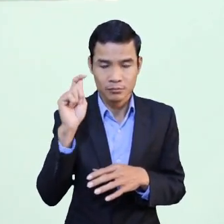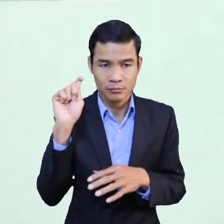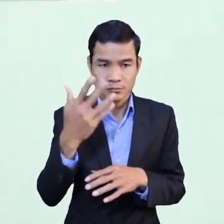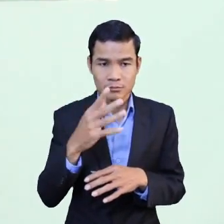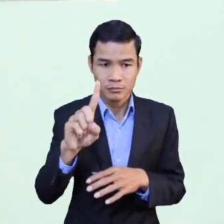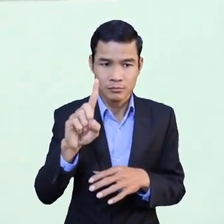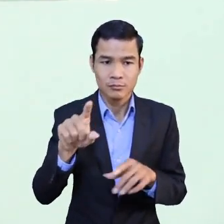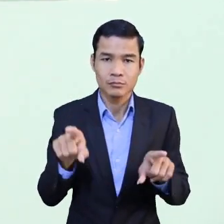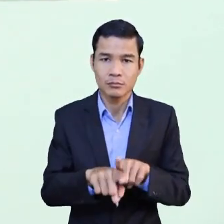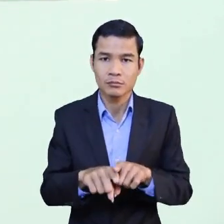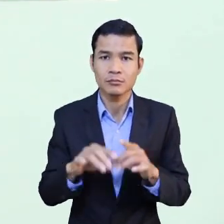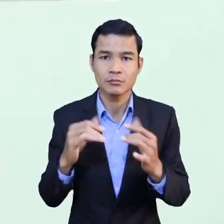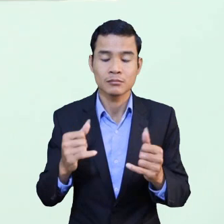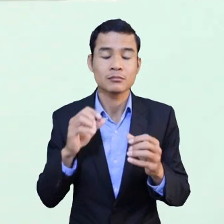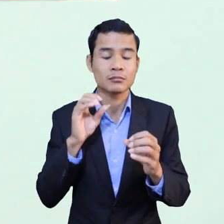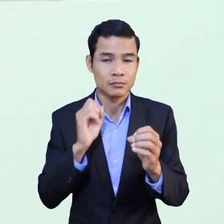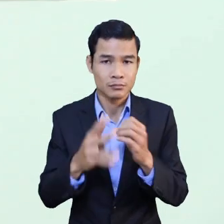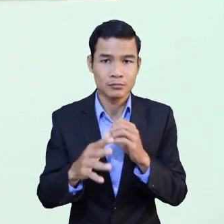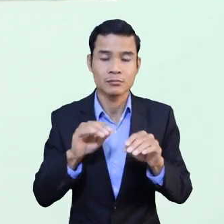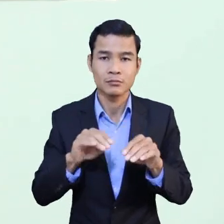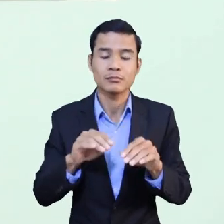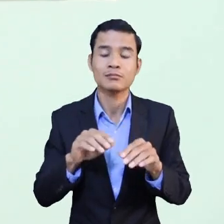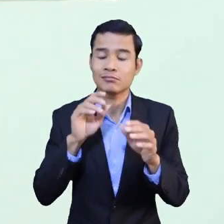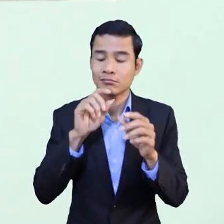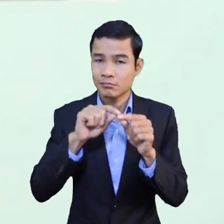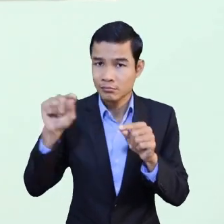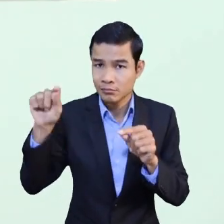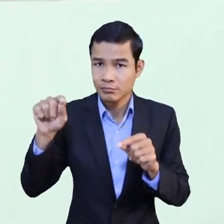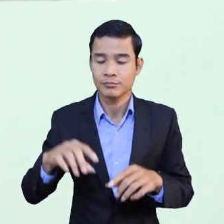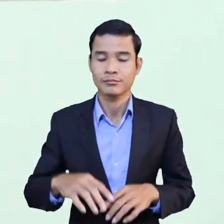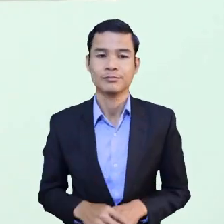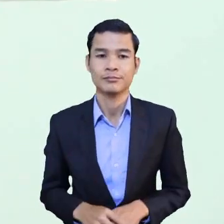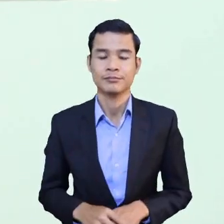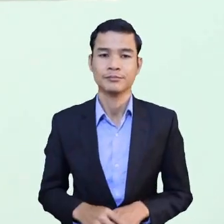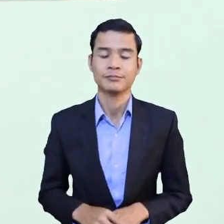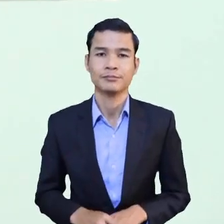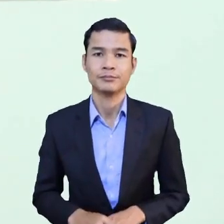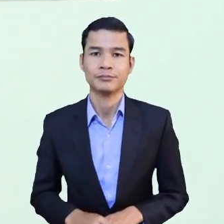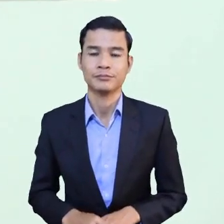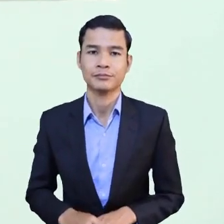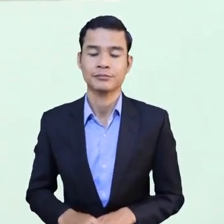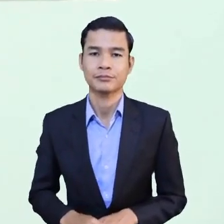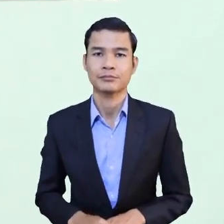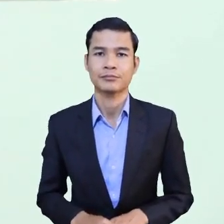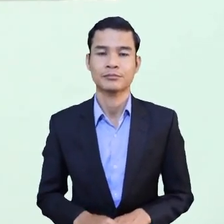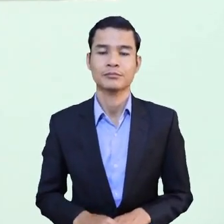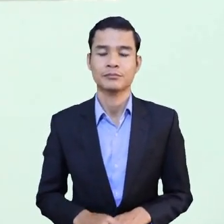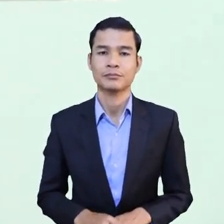ផ្ដើមគូសចាប់ផ្ដើម